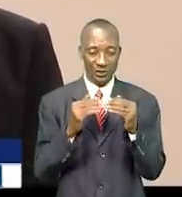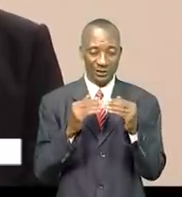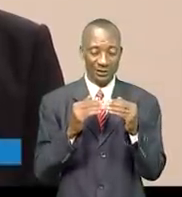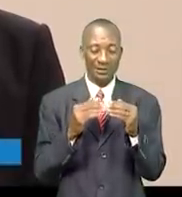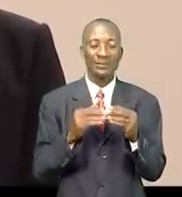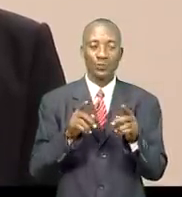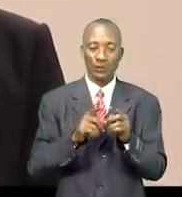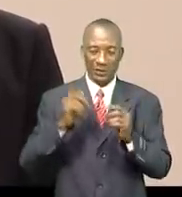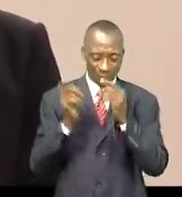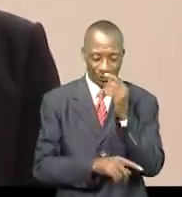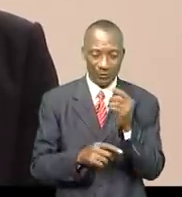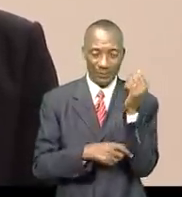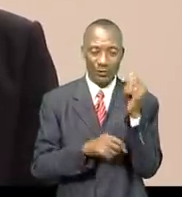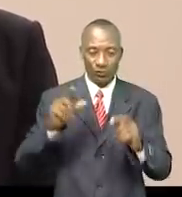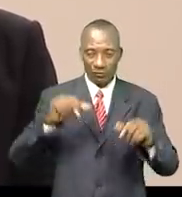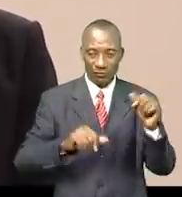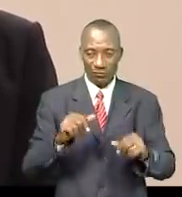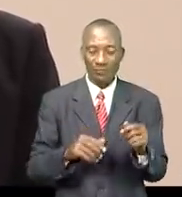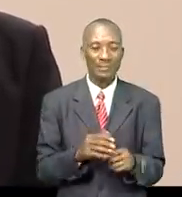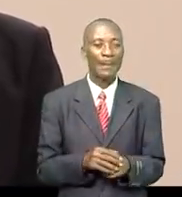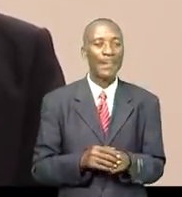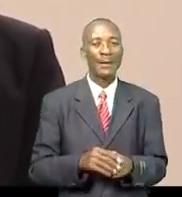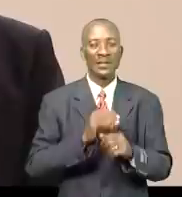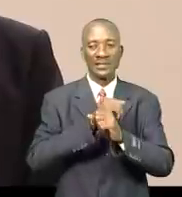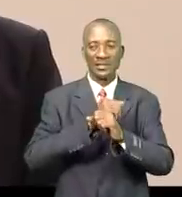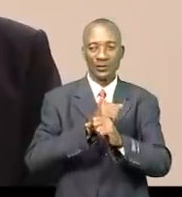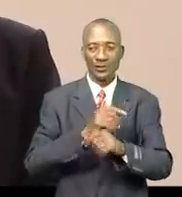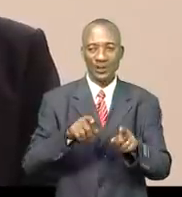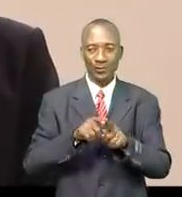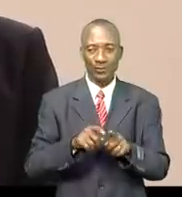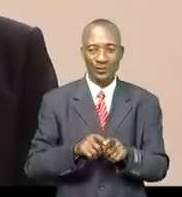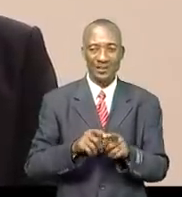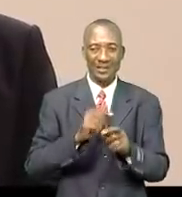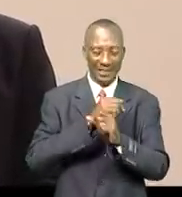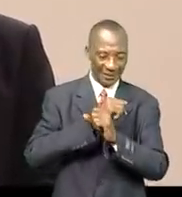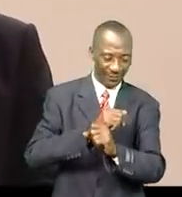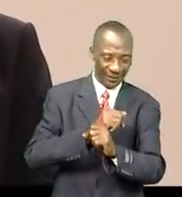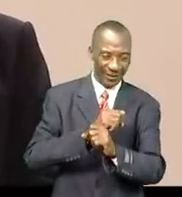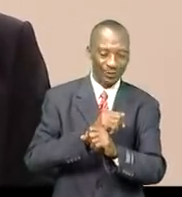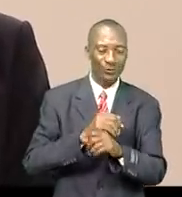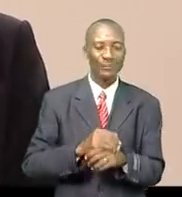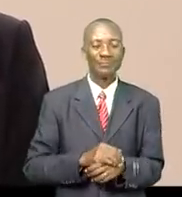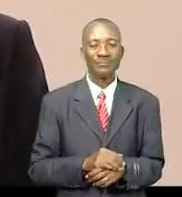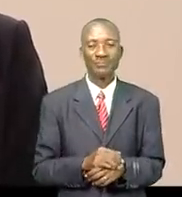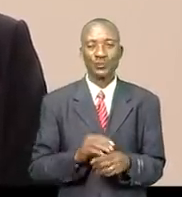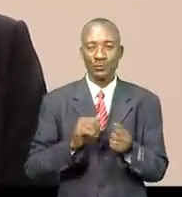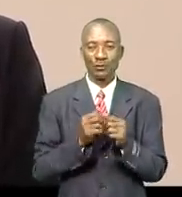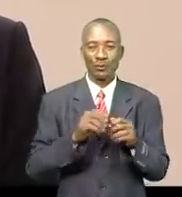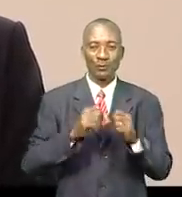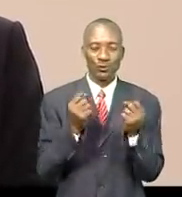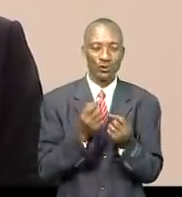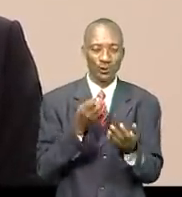l'impunité, 3. La sécurité et la stabilisation, enfin 4. L'inclusion socio-économique et le